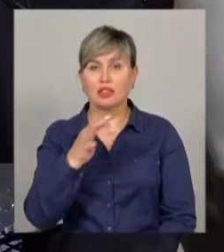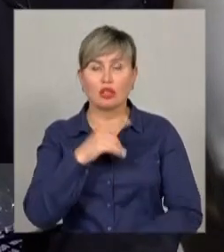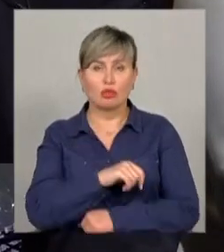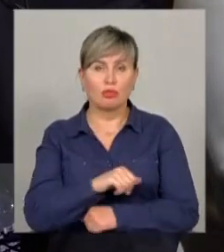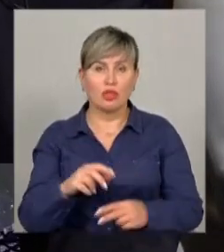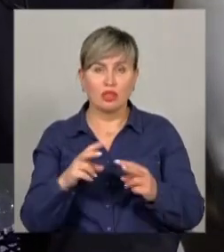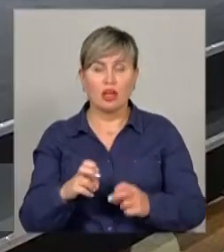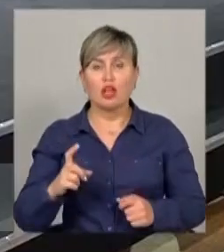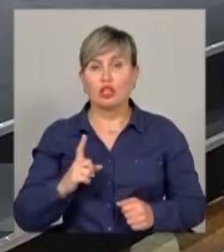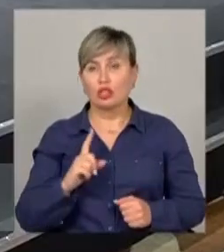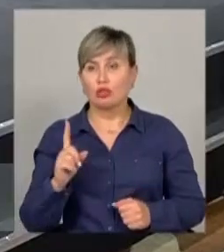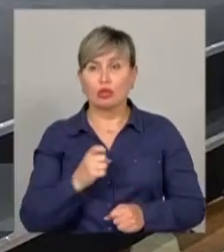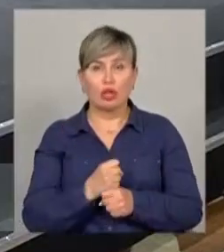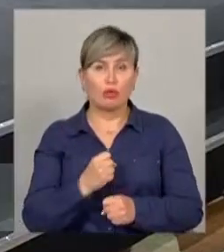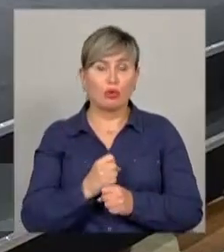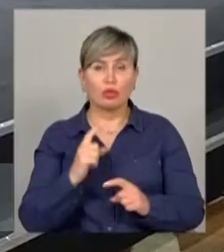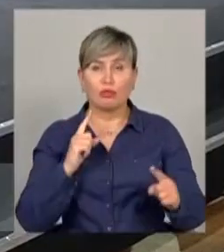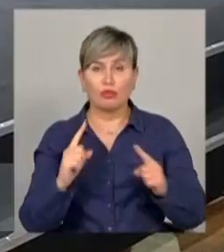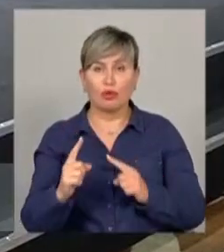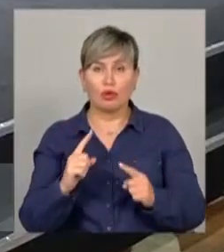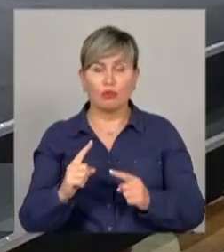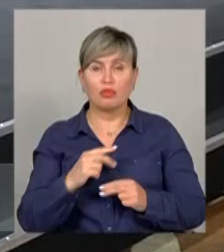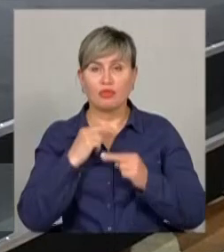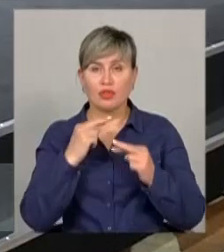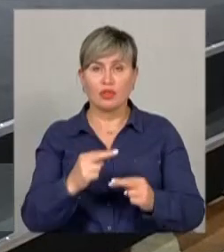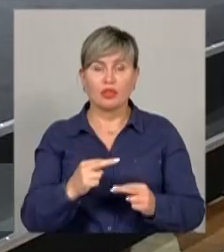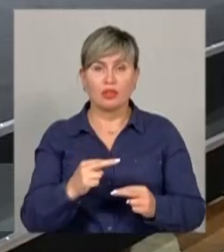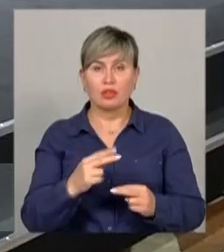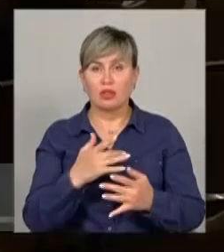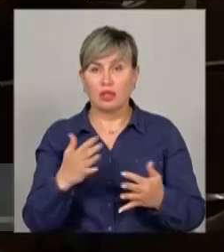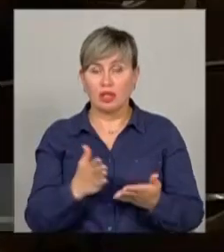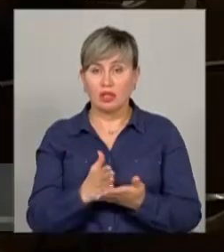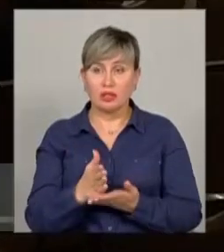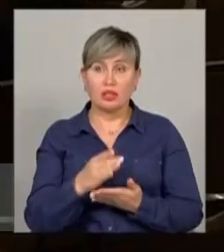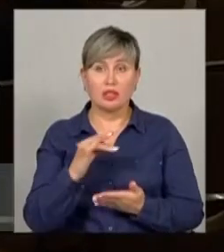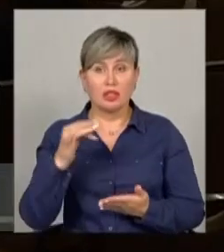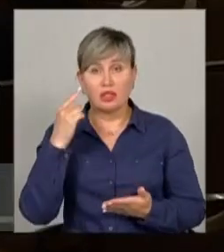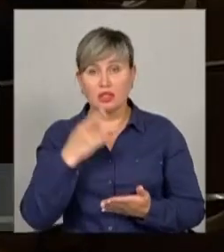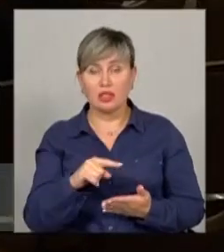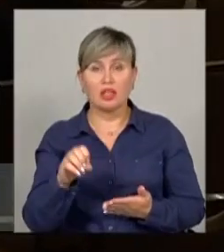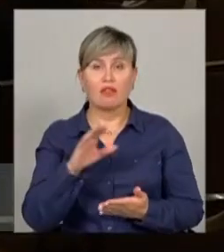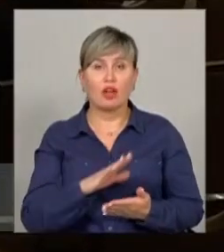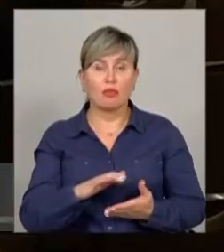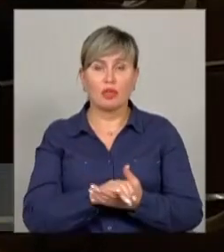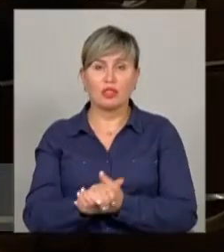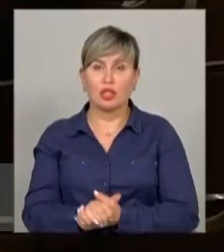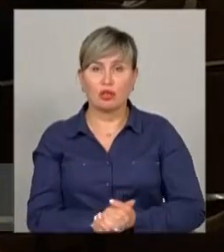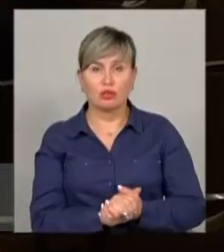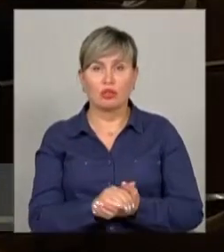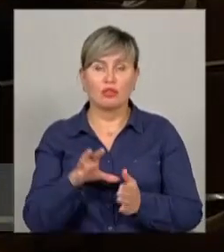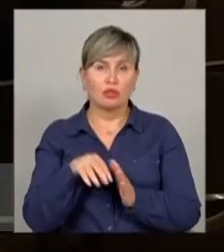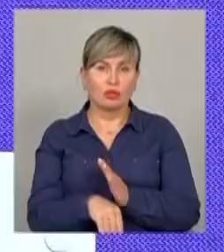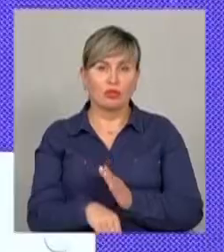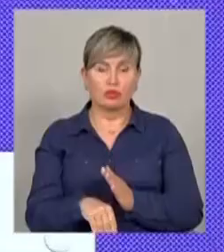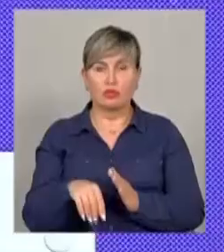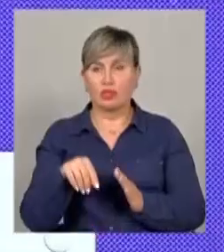эксперты, ожидается, что работа форума сосредоточится на ключевых аспектах и инициатив Европейского союза, включая